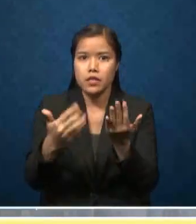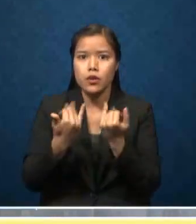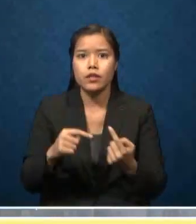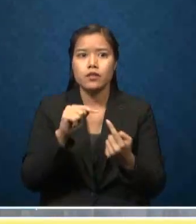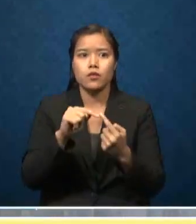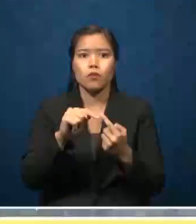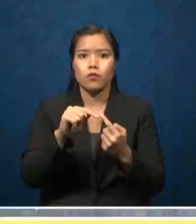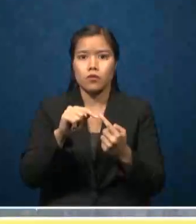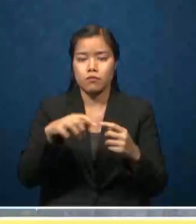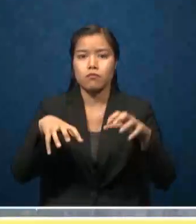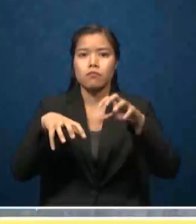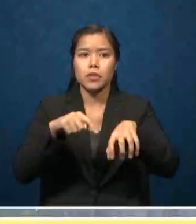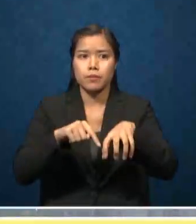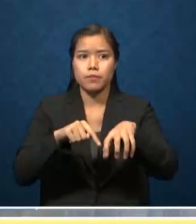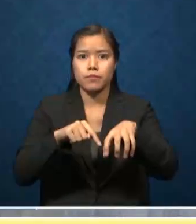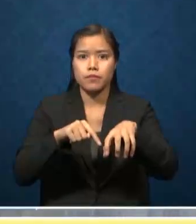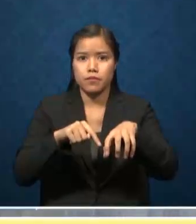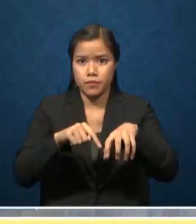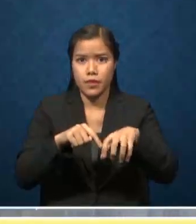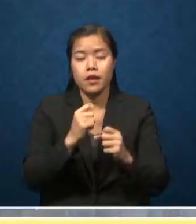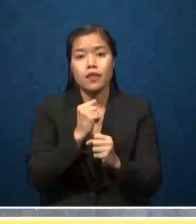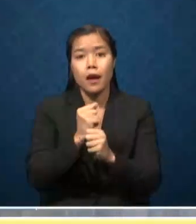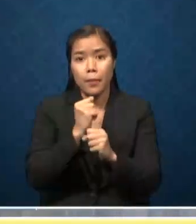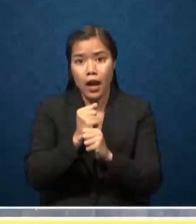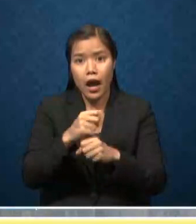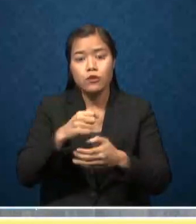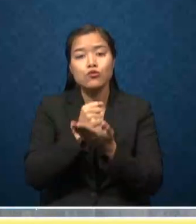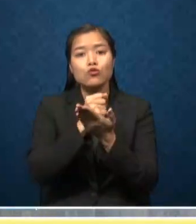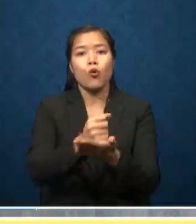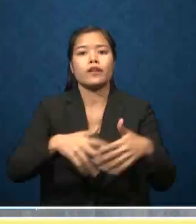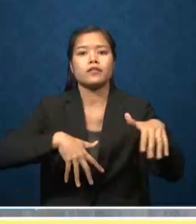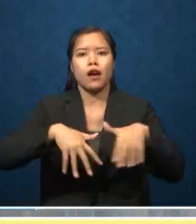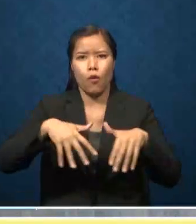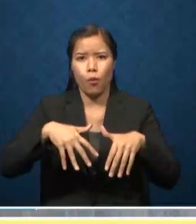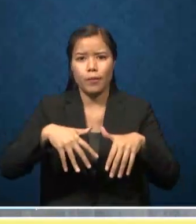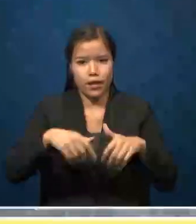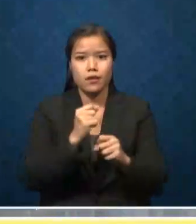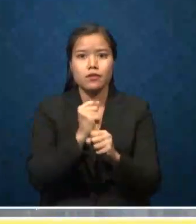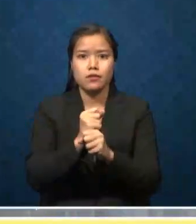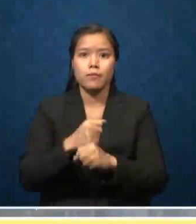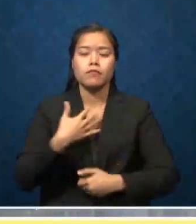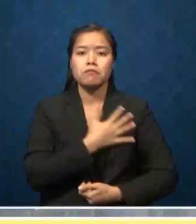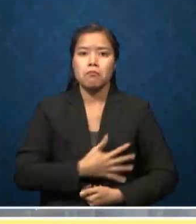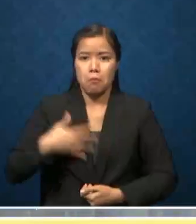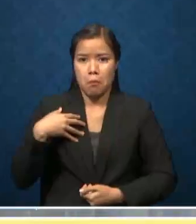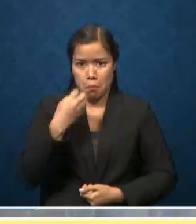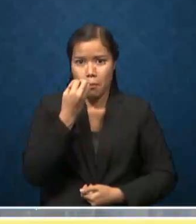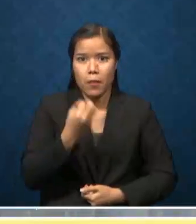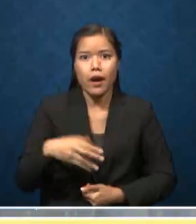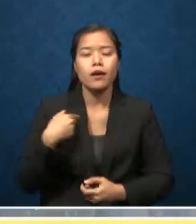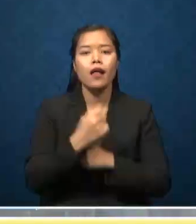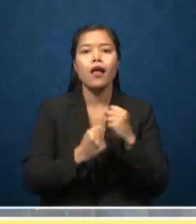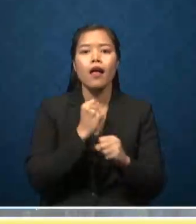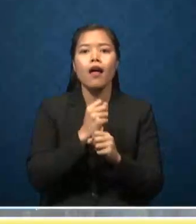เสริมวิสาหกิจเพื่อสังคมวิสาหกิจเพื่อสังคมกำลังเข้ามาทำงานเรื่องสุขภาพเยอะมากและในเรื่องผู้สูงอายุก็เยอะขึ้นเรื่อยๆ